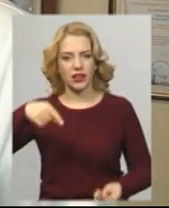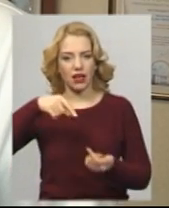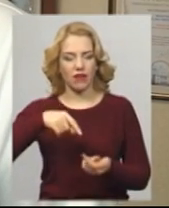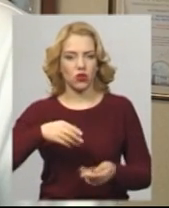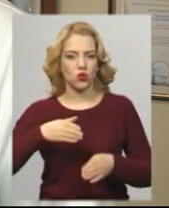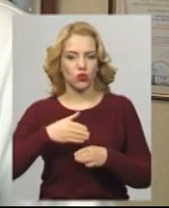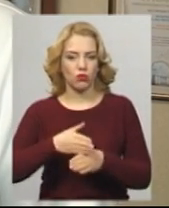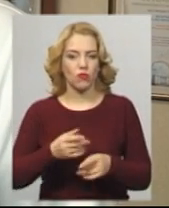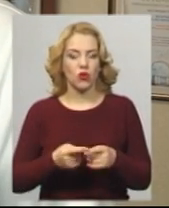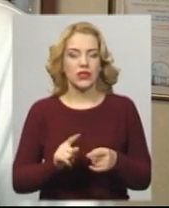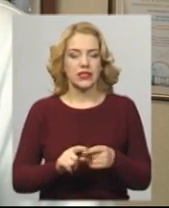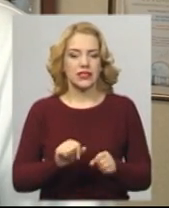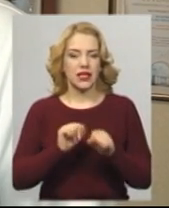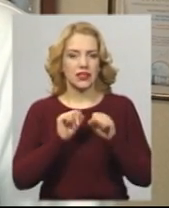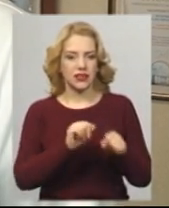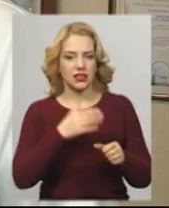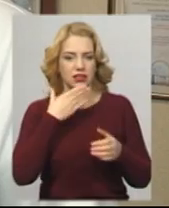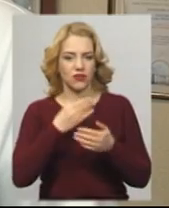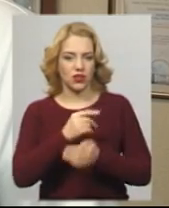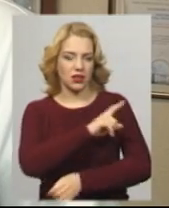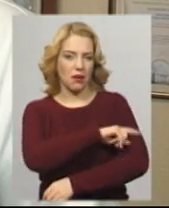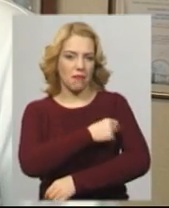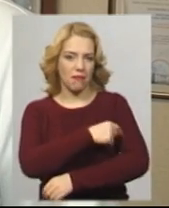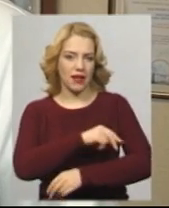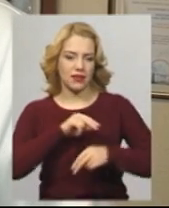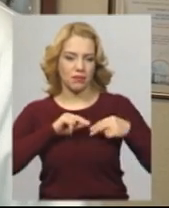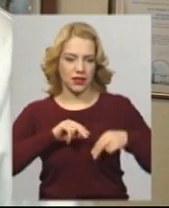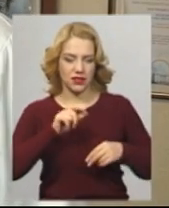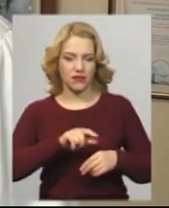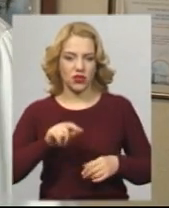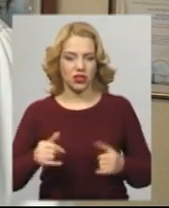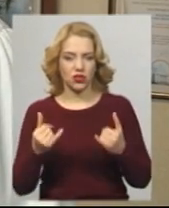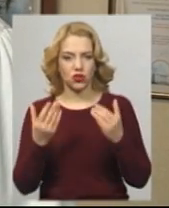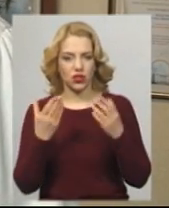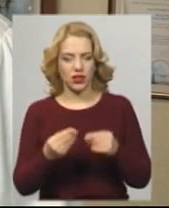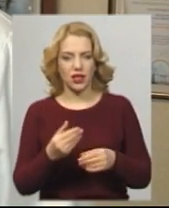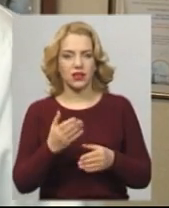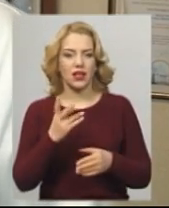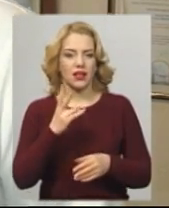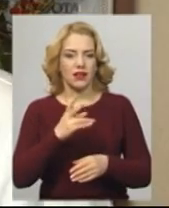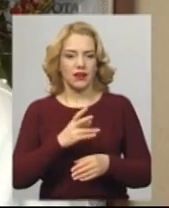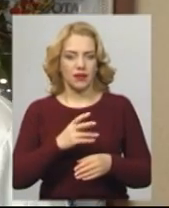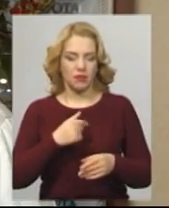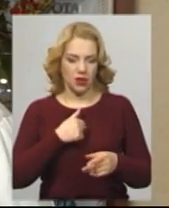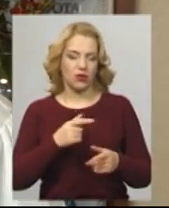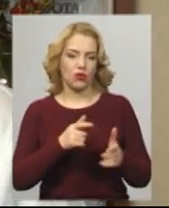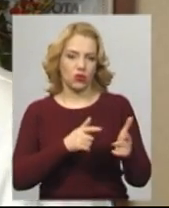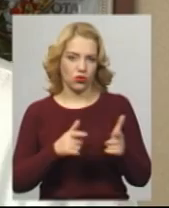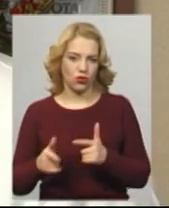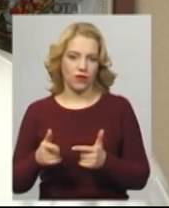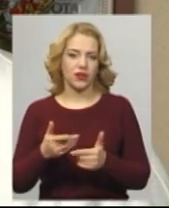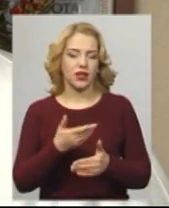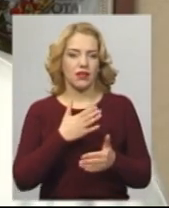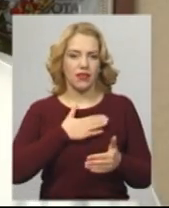я сказала, захистити своїх медпрацівників. На сьогоднішній день у нас на поодинокі випадки ми абсолютно готові. У нас лікарня